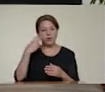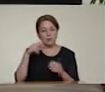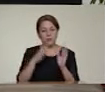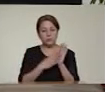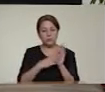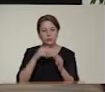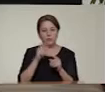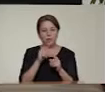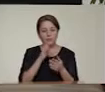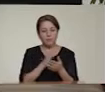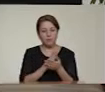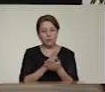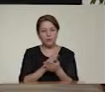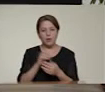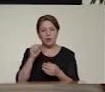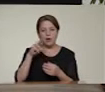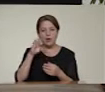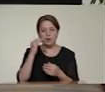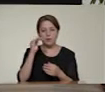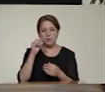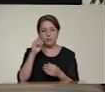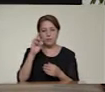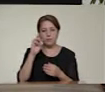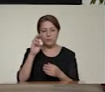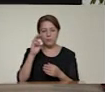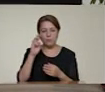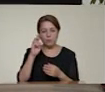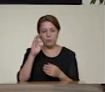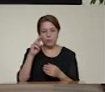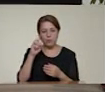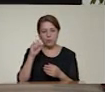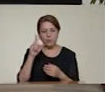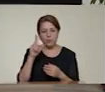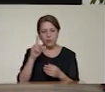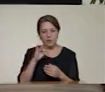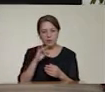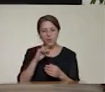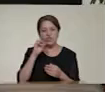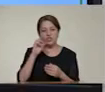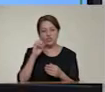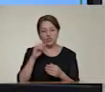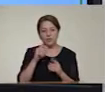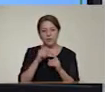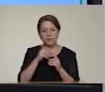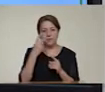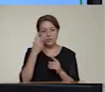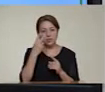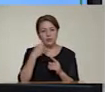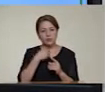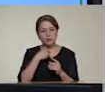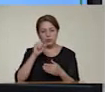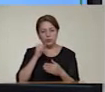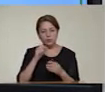ular. Ya'ni alifbodagi j harfi 2 ta tovushni ifodalash uchun xizmat qiladi.